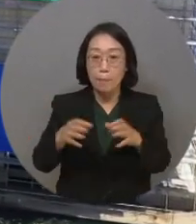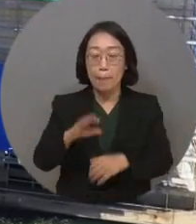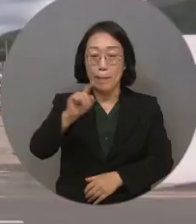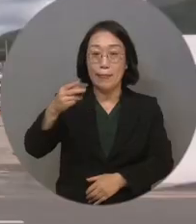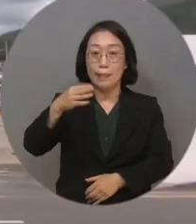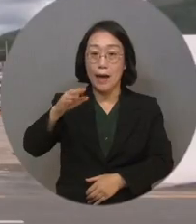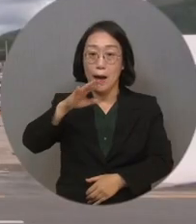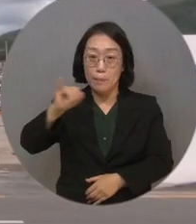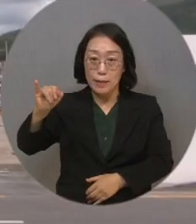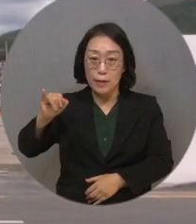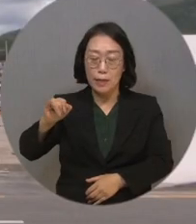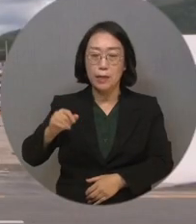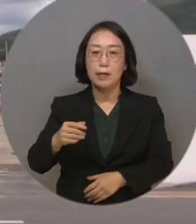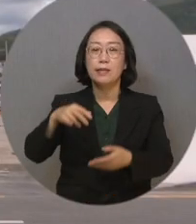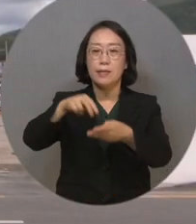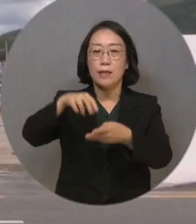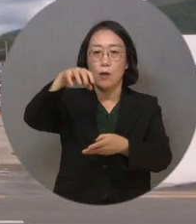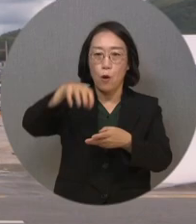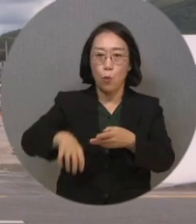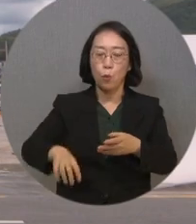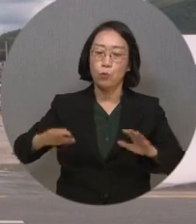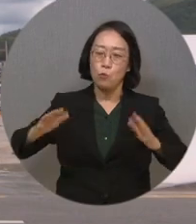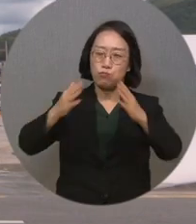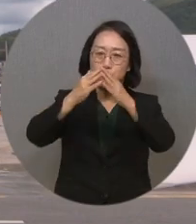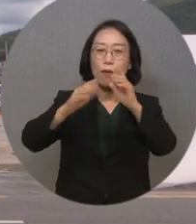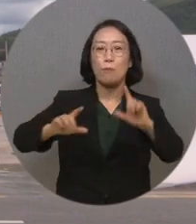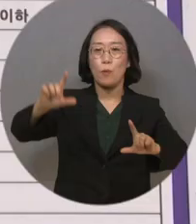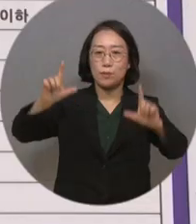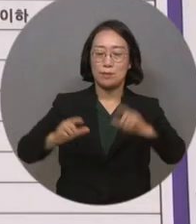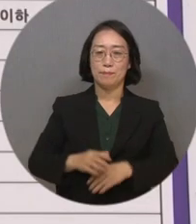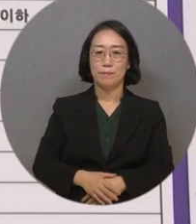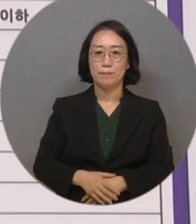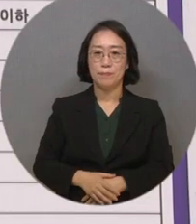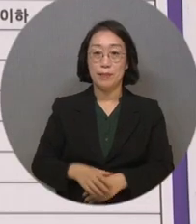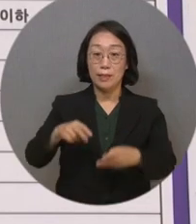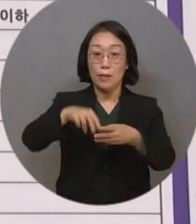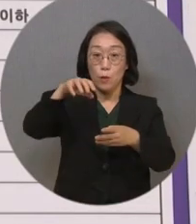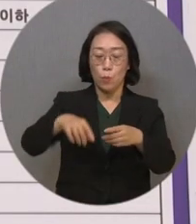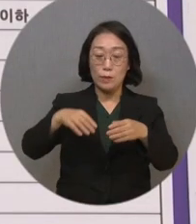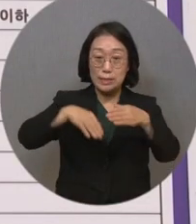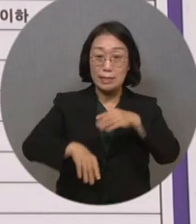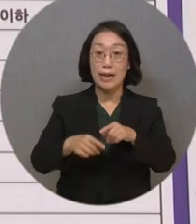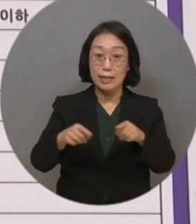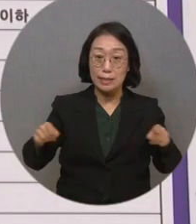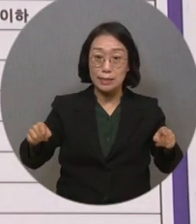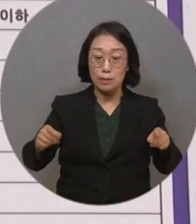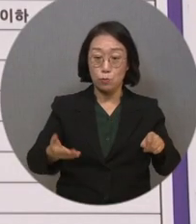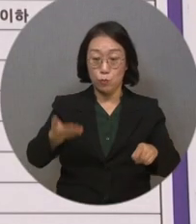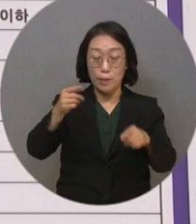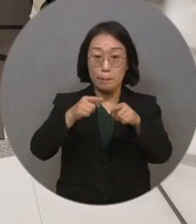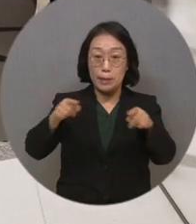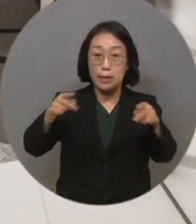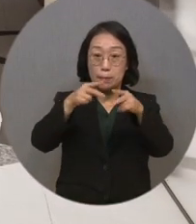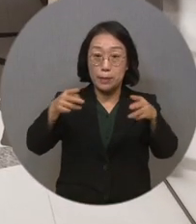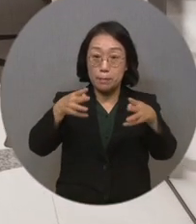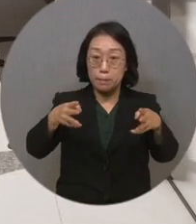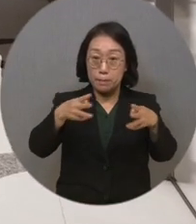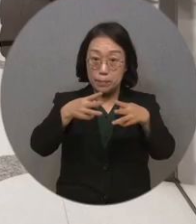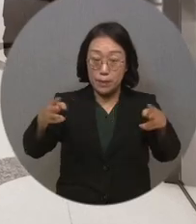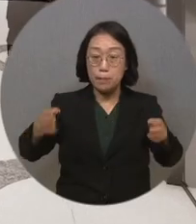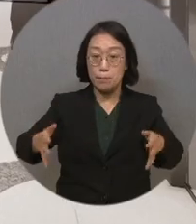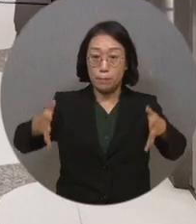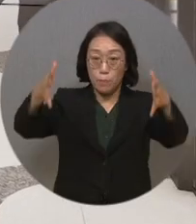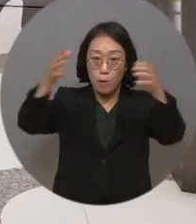센터 순천 어울림 센터 공사가 한창입니다 센터는 지하 1층 지상 3층 규모로 다목적